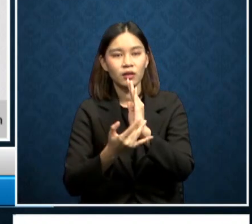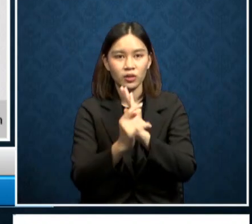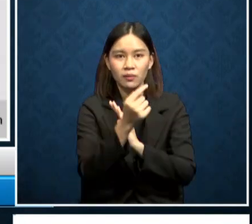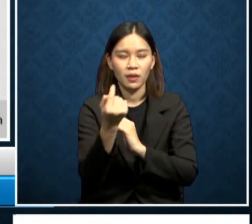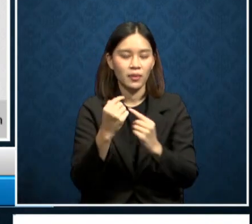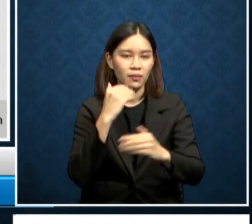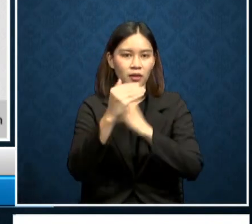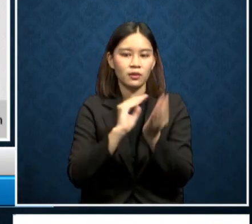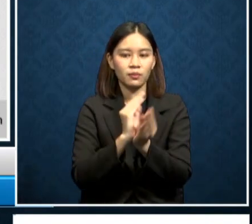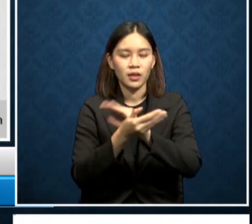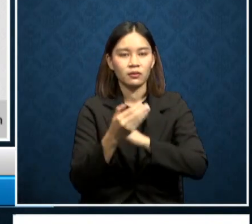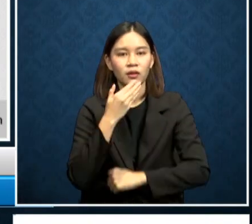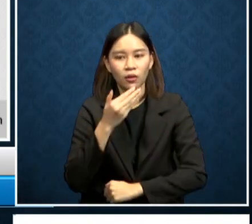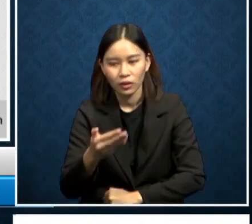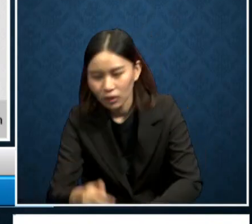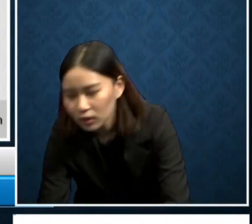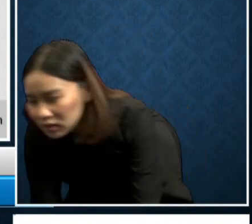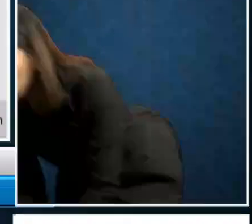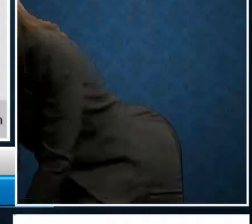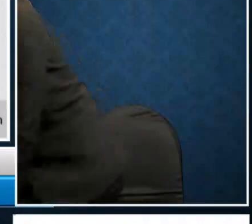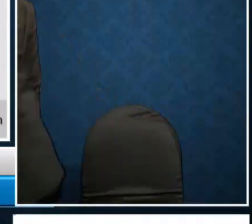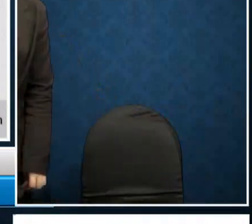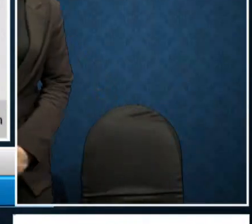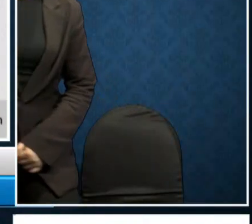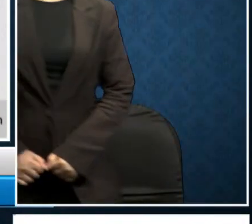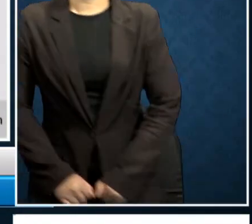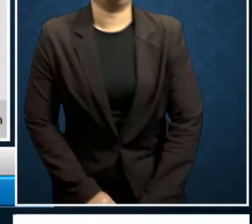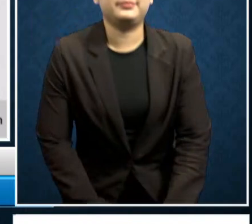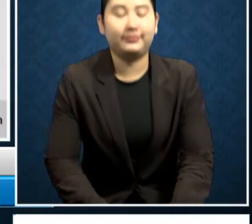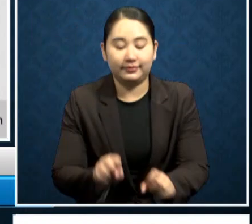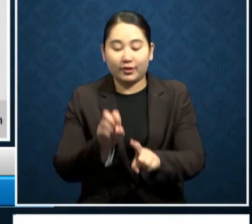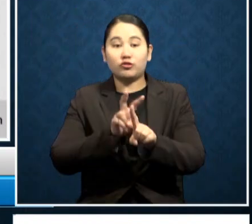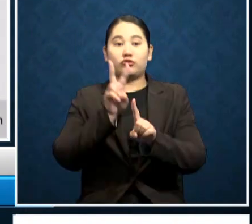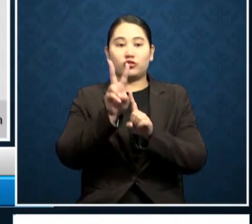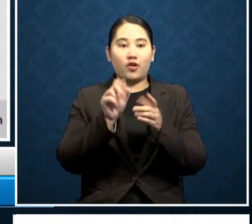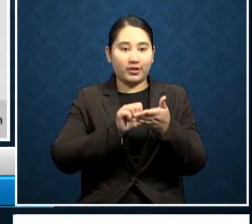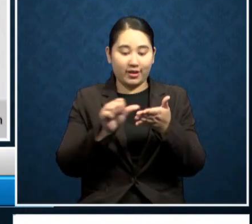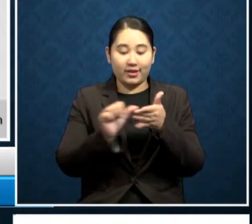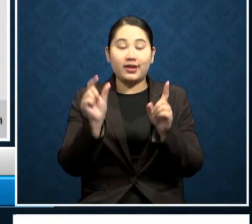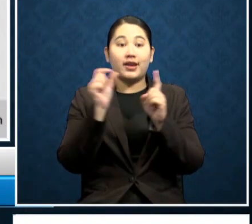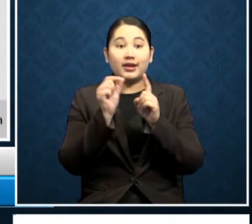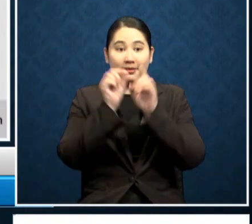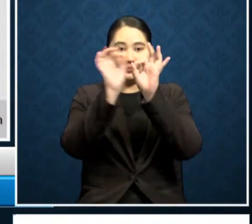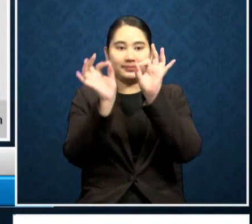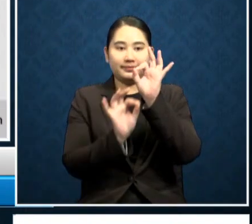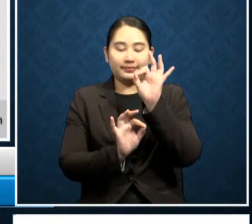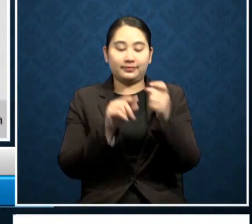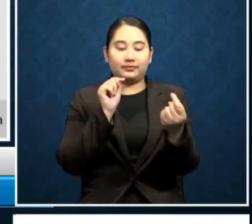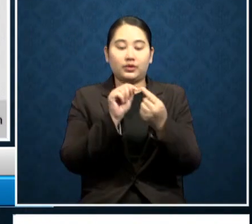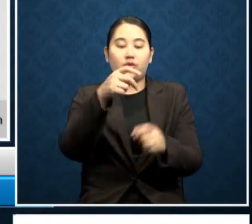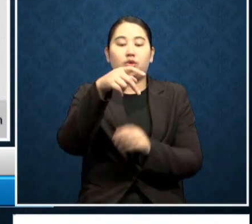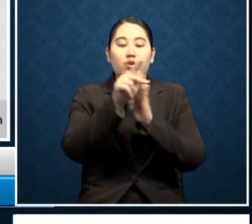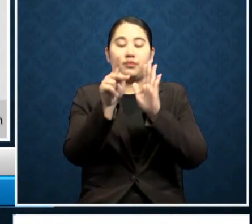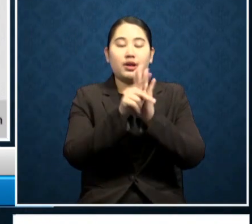อย่างต่อเนื่องข้อที่ 2ควรแก้ไขเพิ่มเติมบทนิยามที่สำคัญในพระราชบัญญัติการเดิน